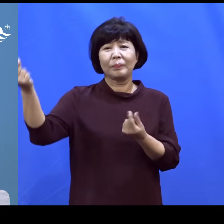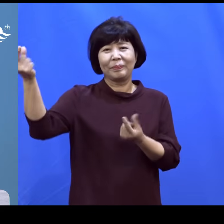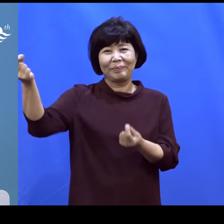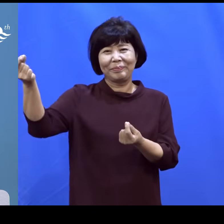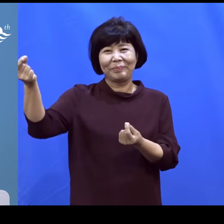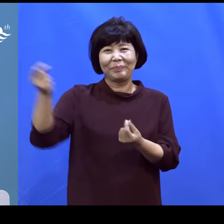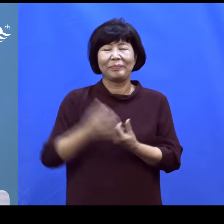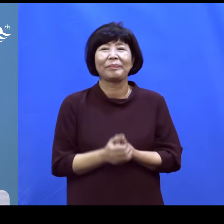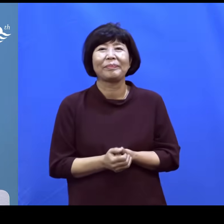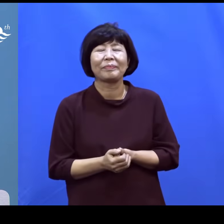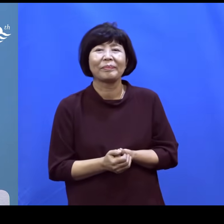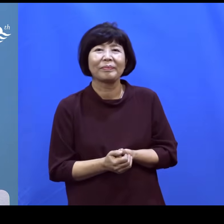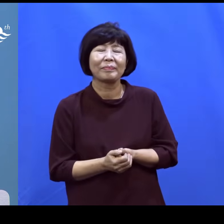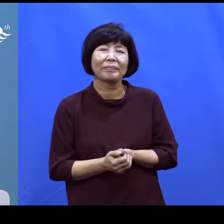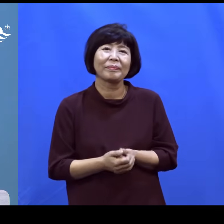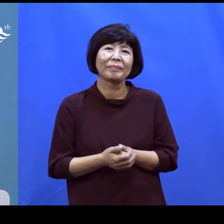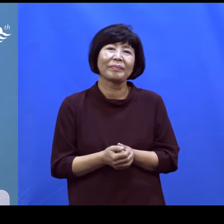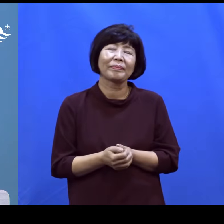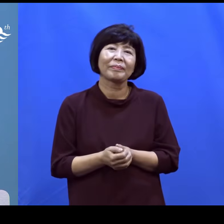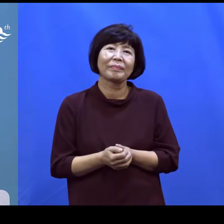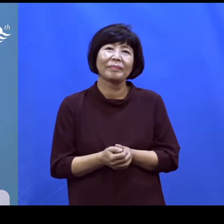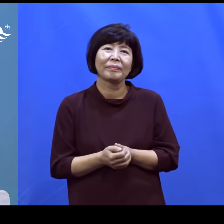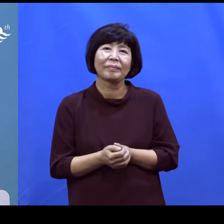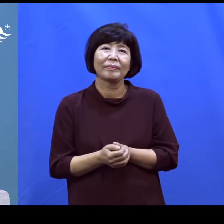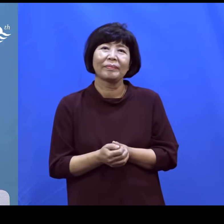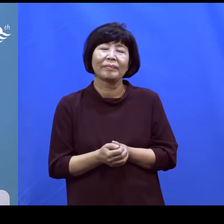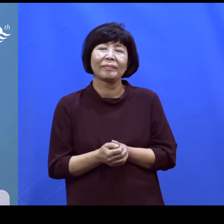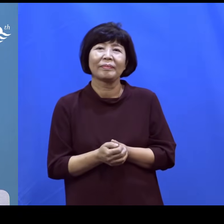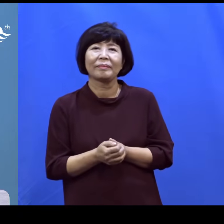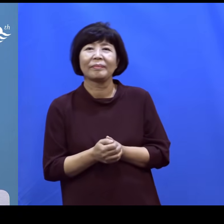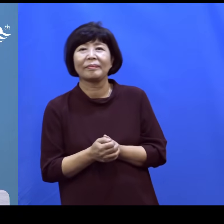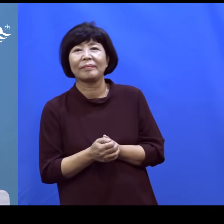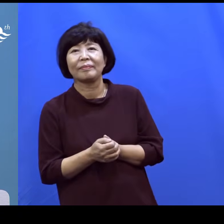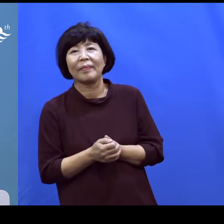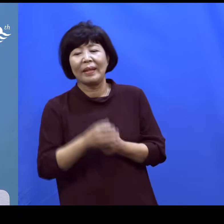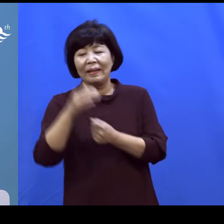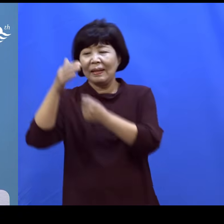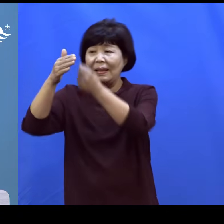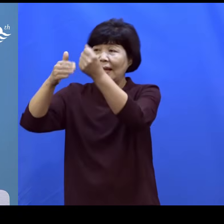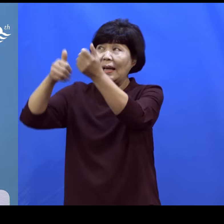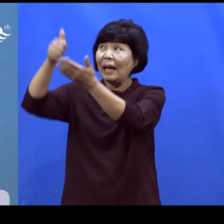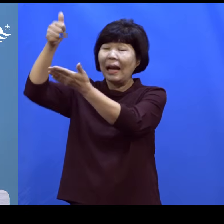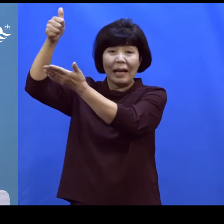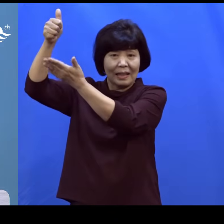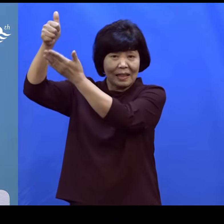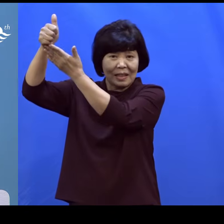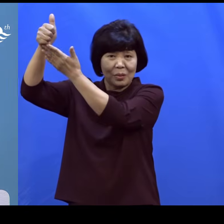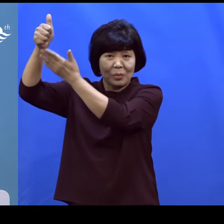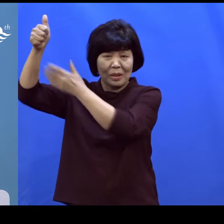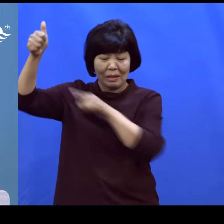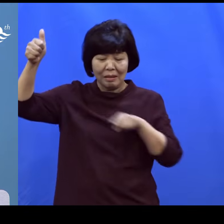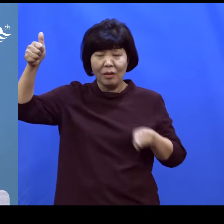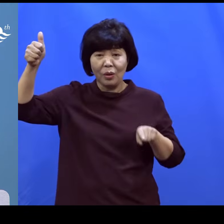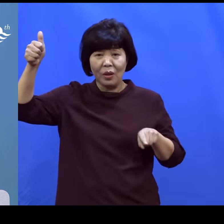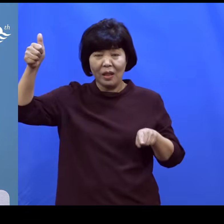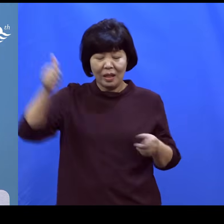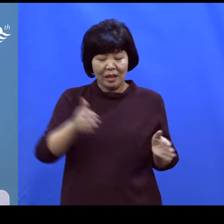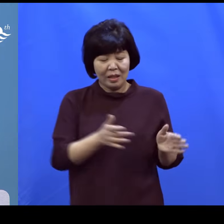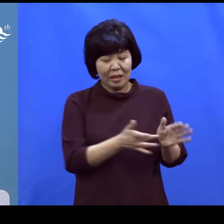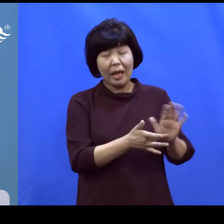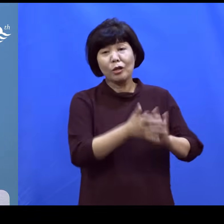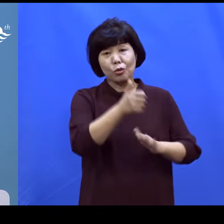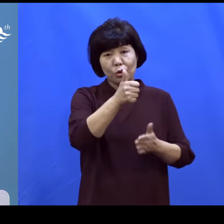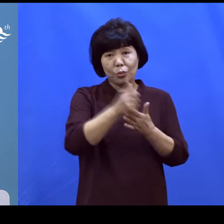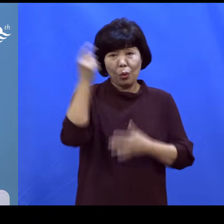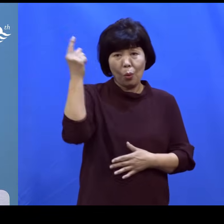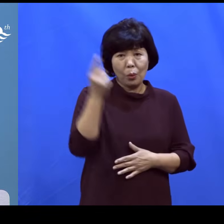나타내셨다. 자, 이 나타내셨다는 이 사건은, 하나님으로 나타나신 이 사건은 사복음서에서 예수님의 생애를